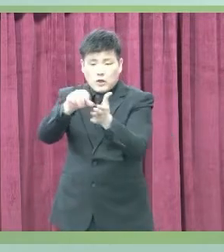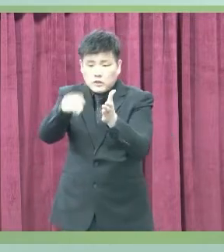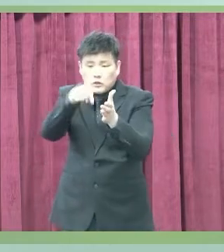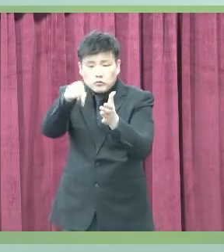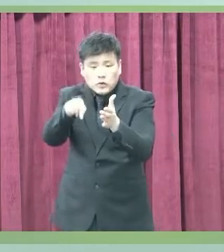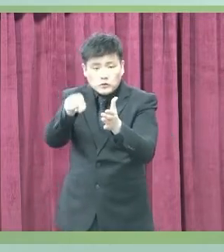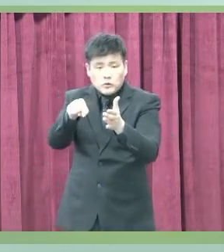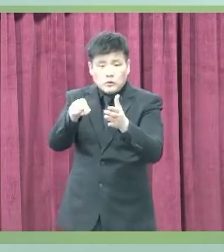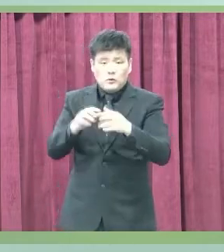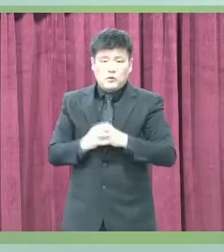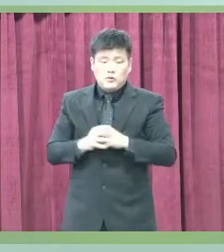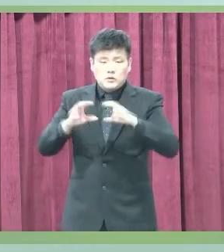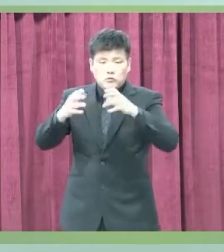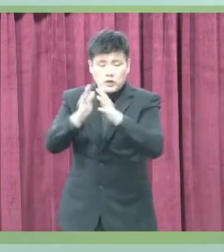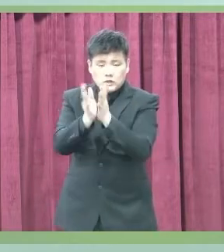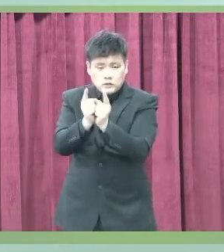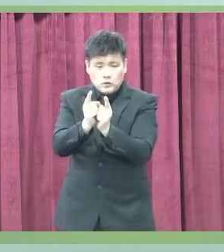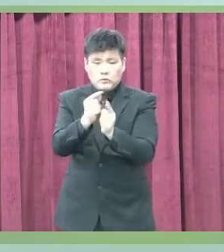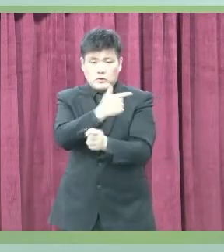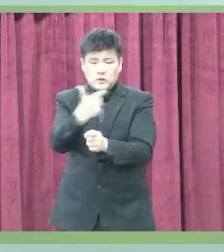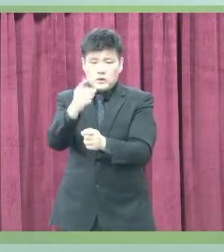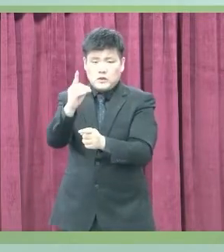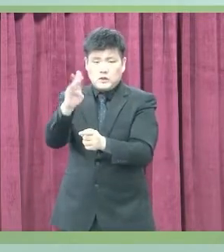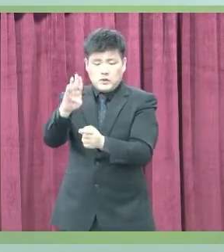여기도 국가 단위 빅데이터 기반의 장애인 건강통계 및